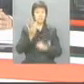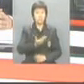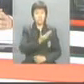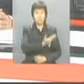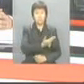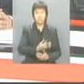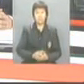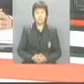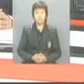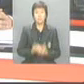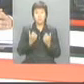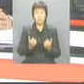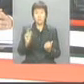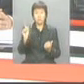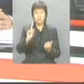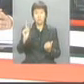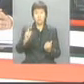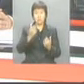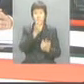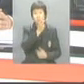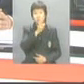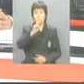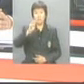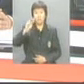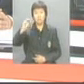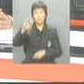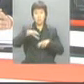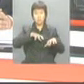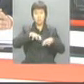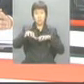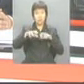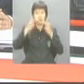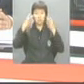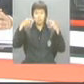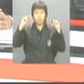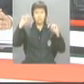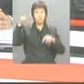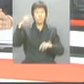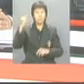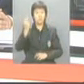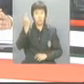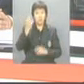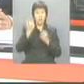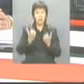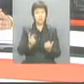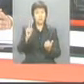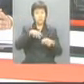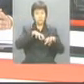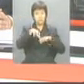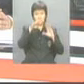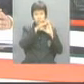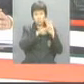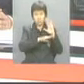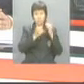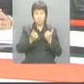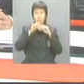ค่ะ สำหรับความคืบหน้าในการจัดตั้งคณะรัฐมนตรีของนางสาวยิ่งลักษณ์ชินวัตรนายกรัฐมนตรีนะคะล่าสุดมีการเปิดเผยนะคะว่